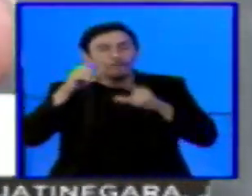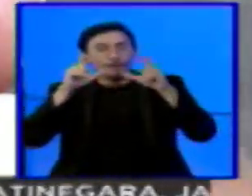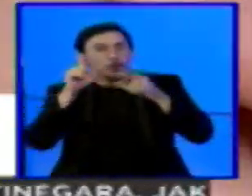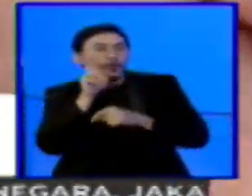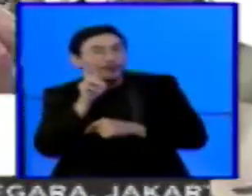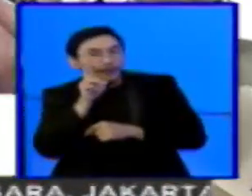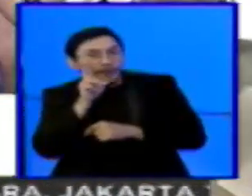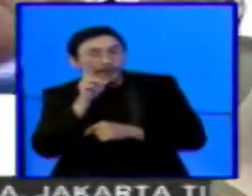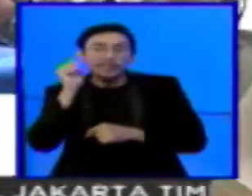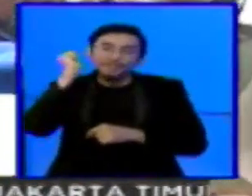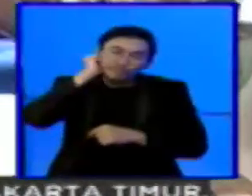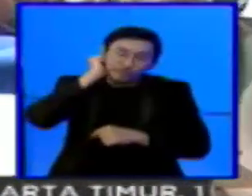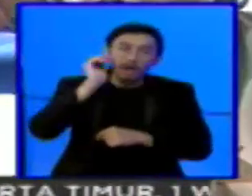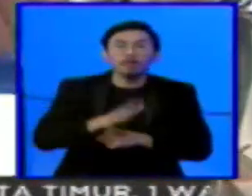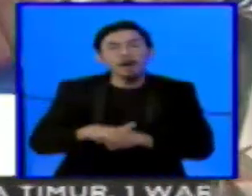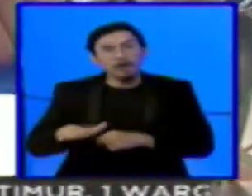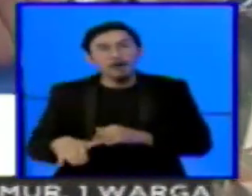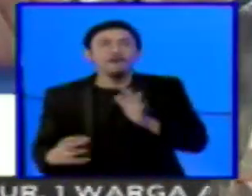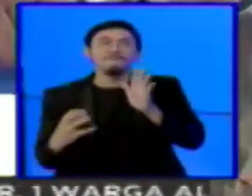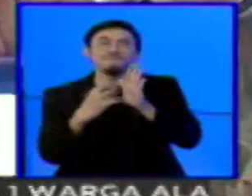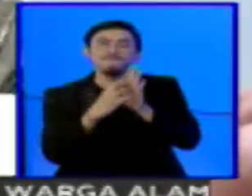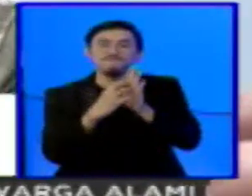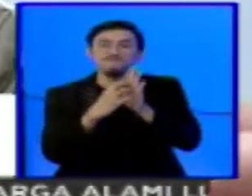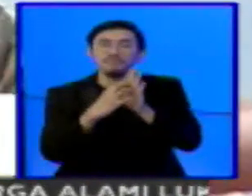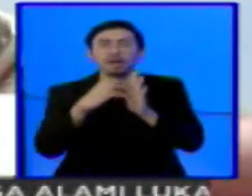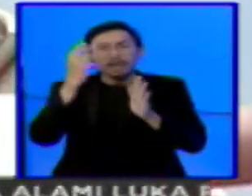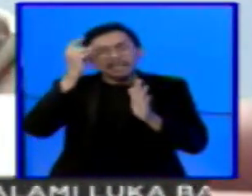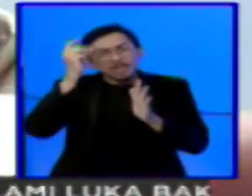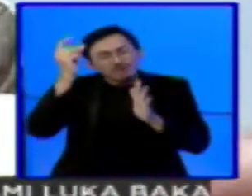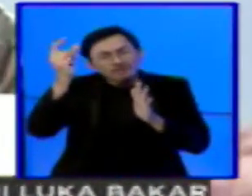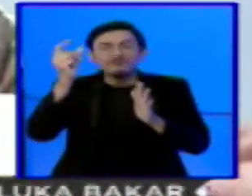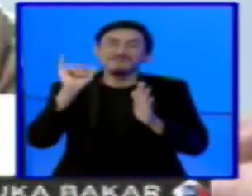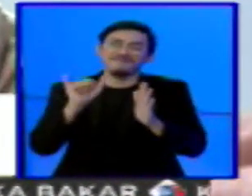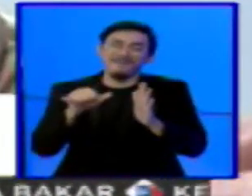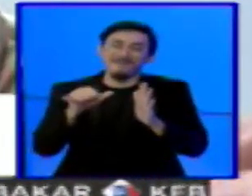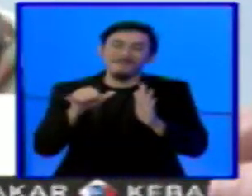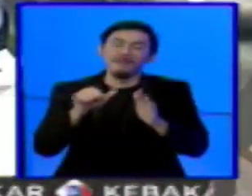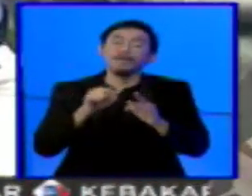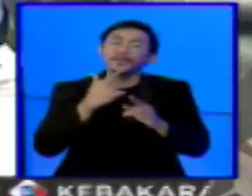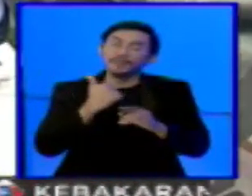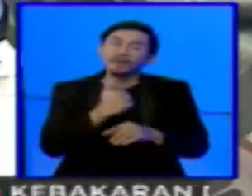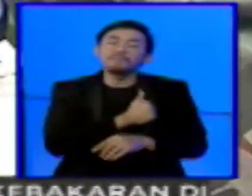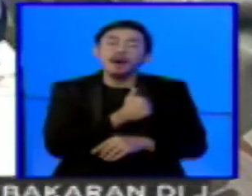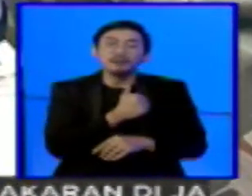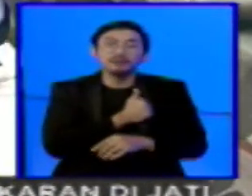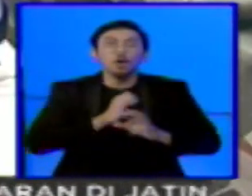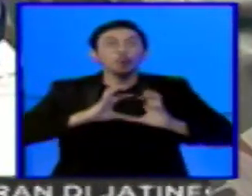Tengah. Tak mudah menahan rindu, tapi kepentingan bangsa dan negara serta perdamaian dunia dijunjung di